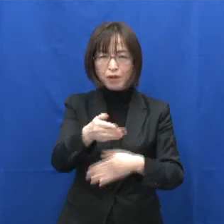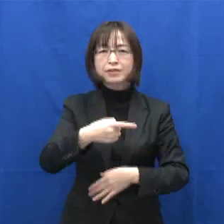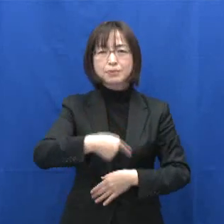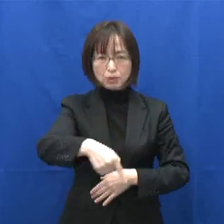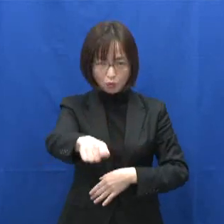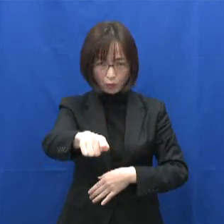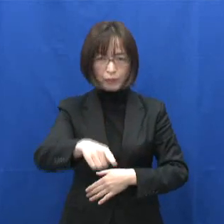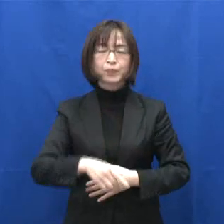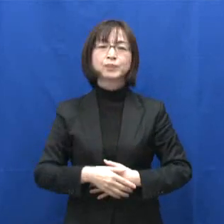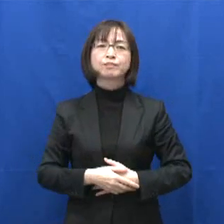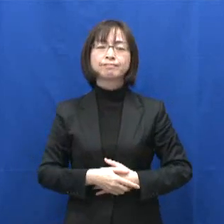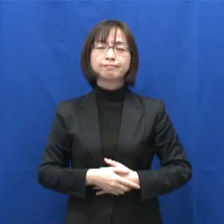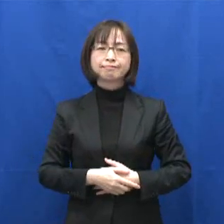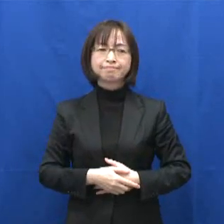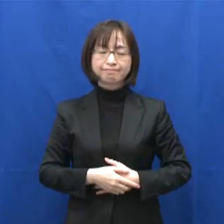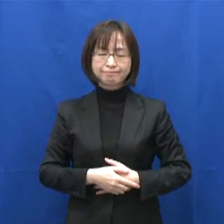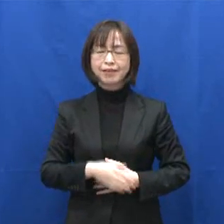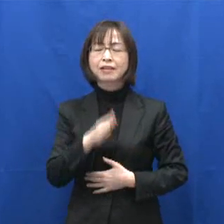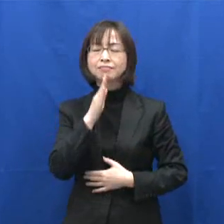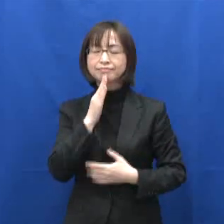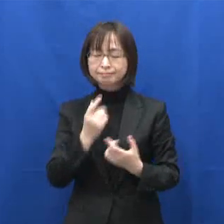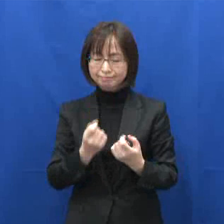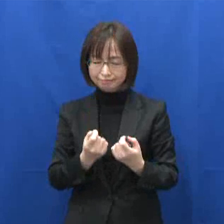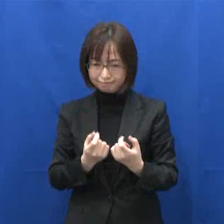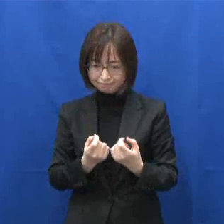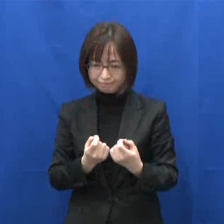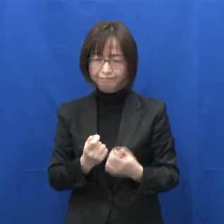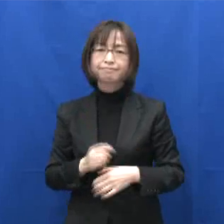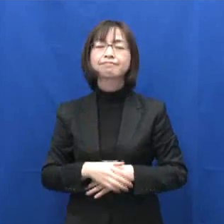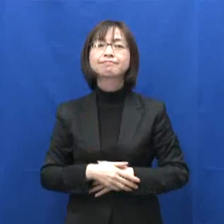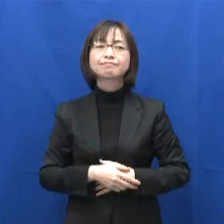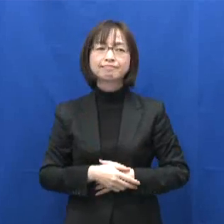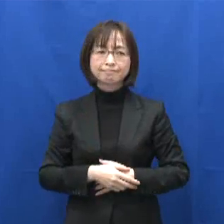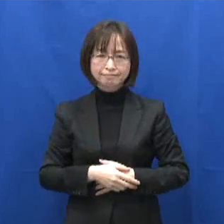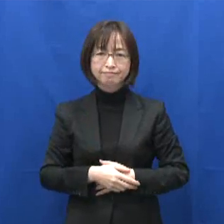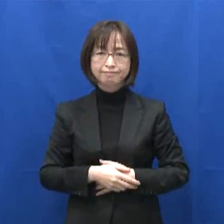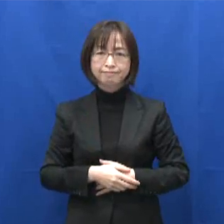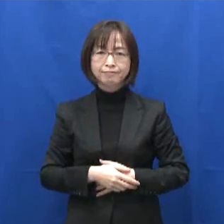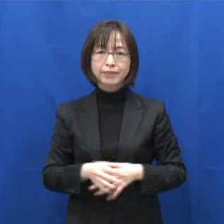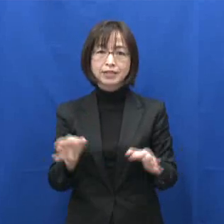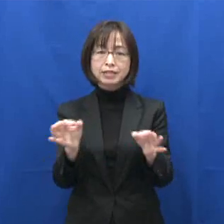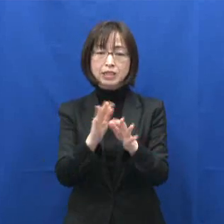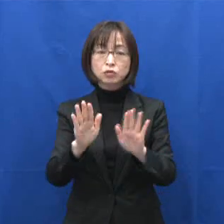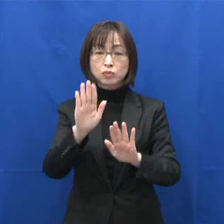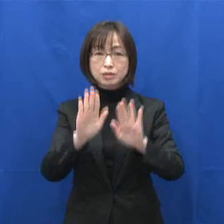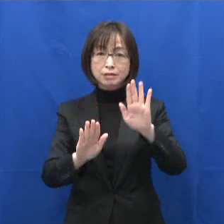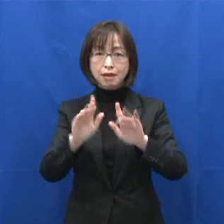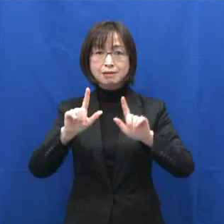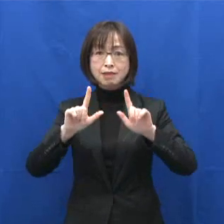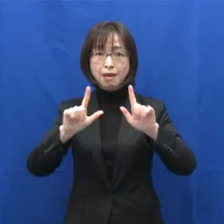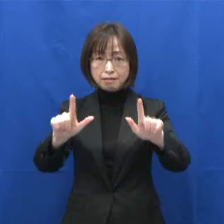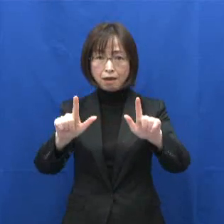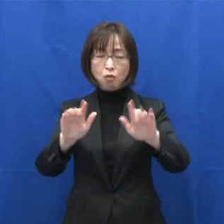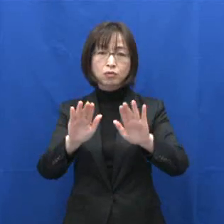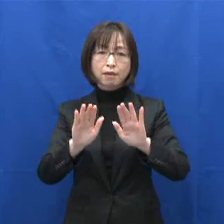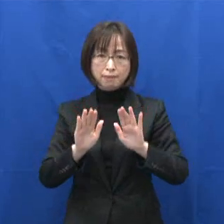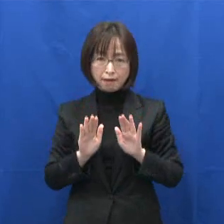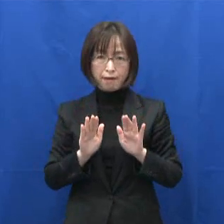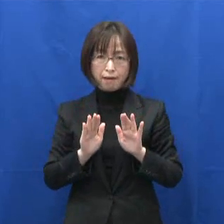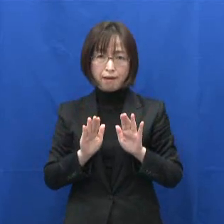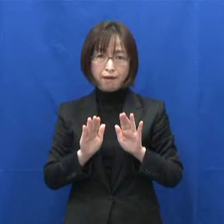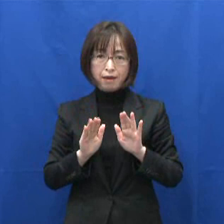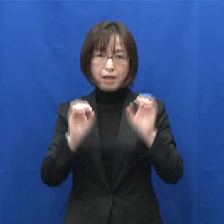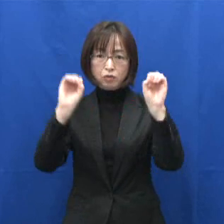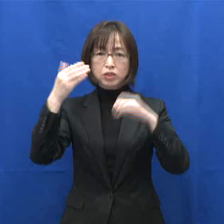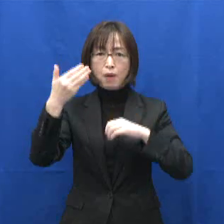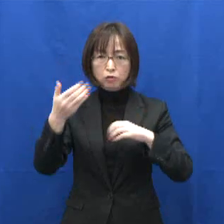ょう。 本当にそうですよね。さあ緊急事態宣言を受けて、この区